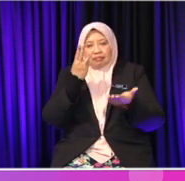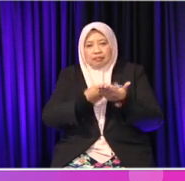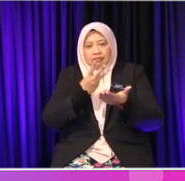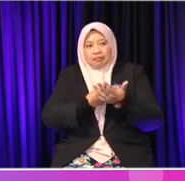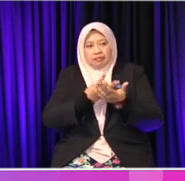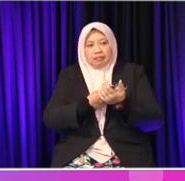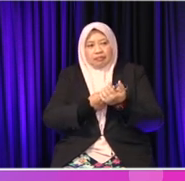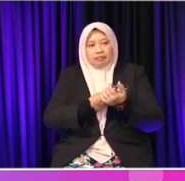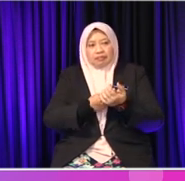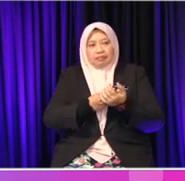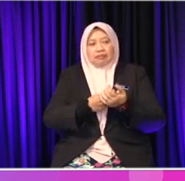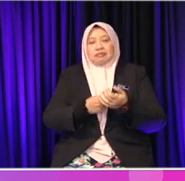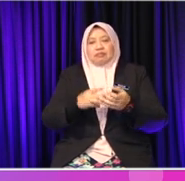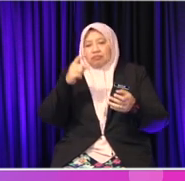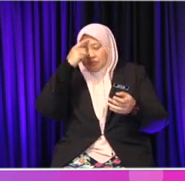hilangkan